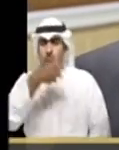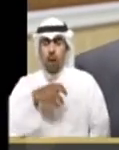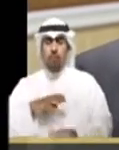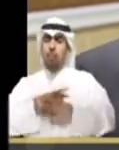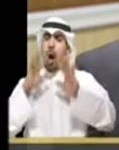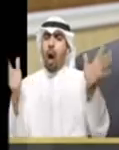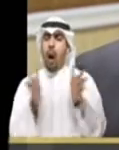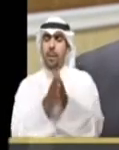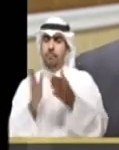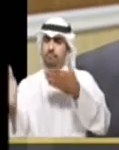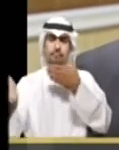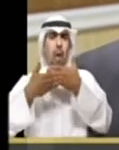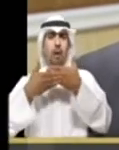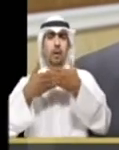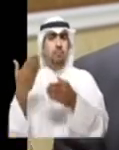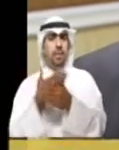فلذلك